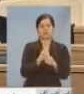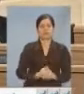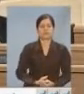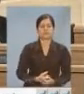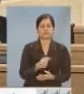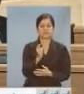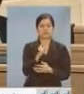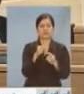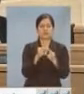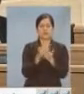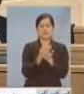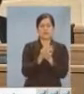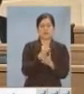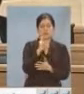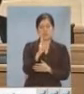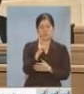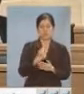การกู้ในครั้งนี้นั้น